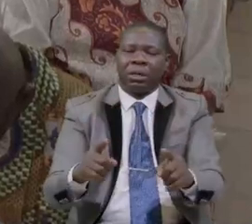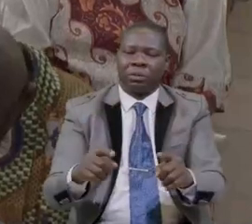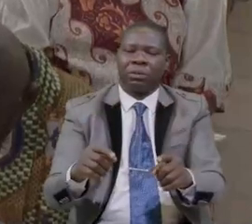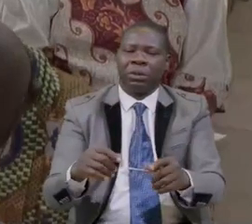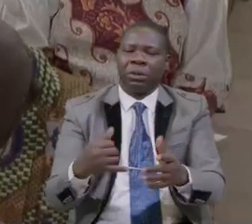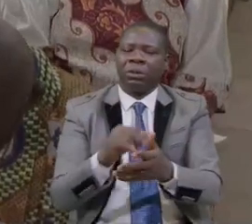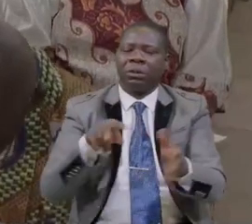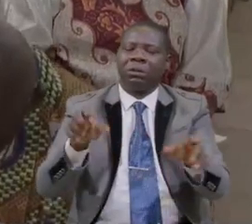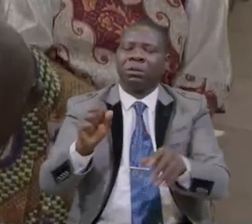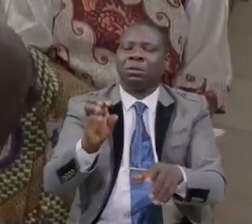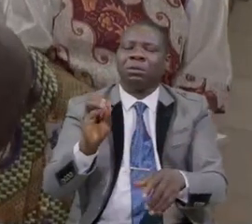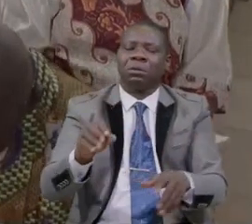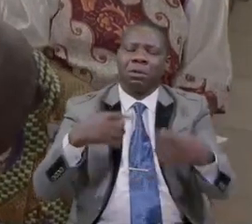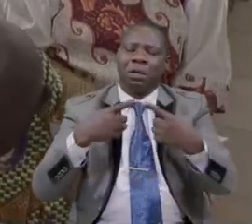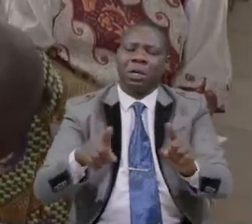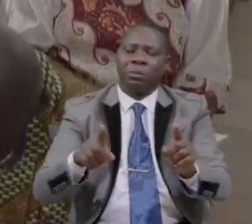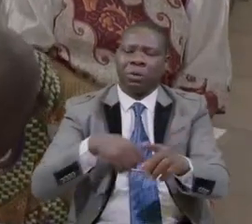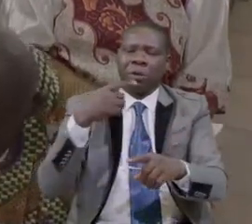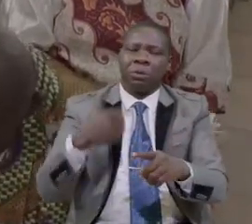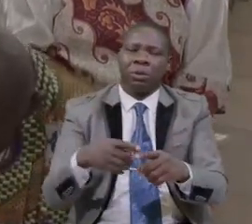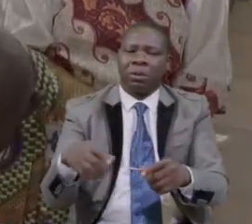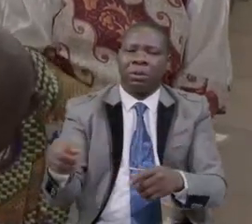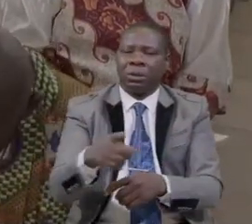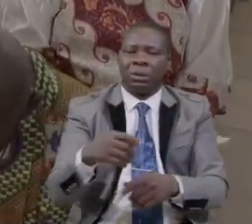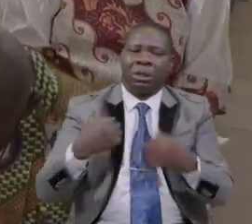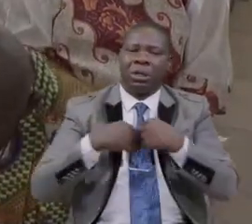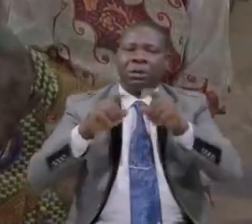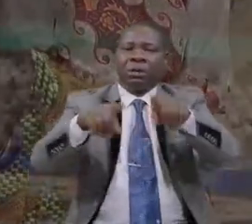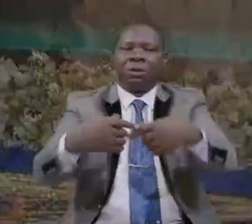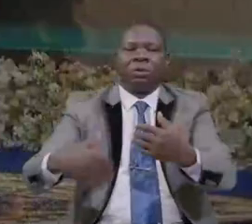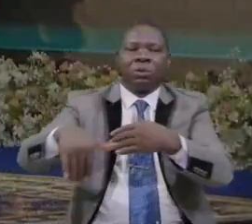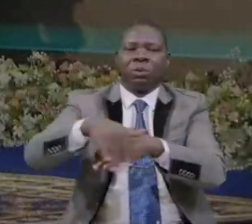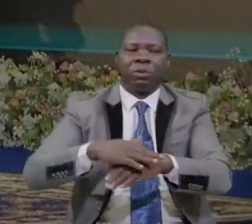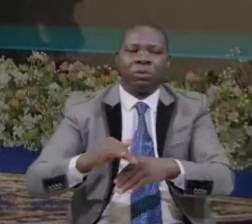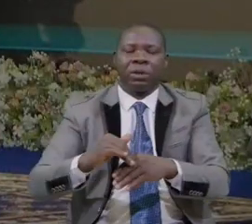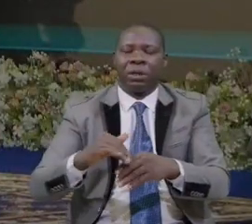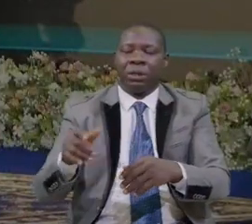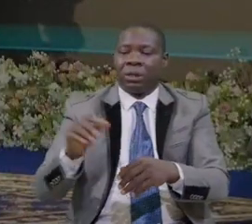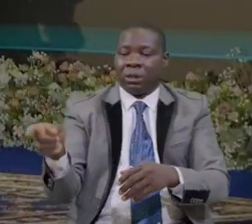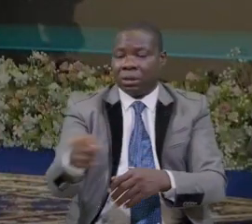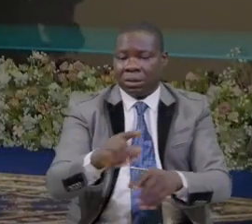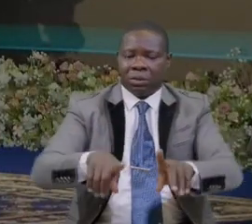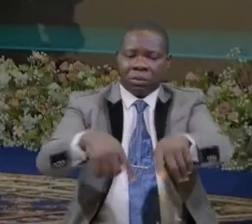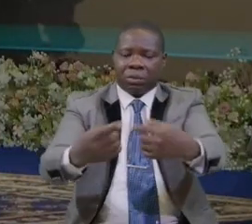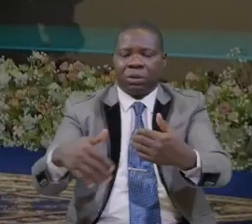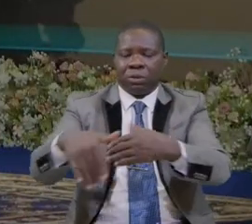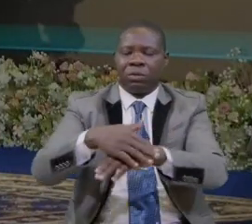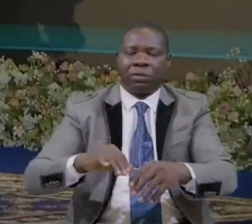Lorsqu'il est passé, c'est-à-dire que ça s'est produit. Lorsqu'il eut passé le